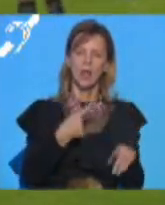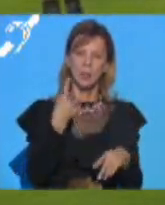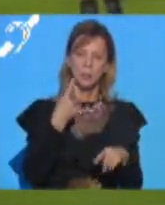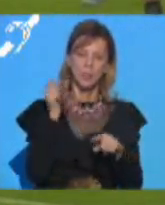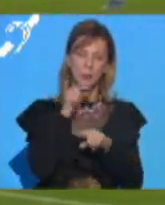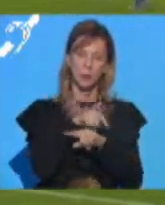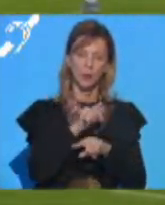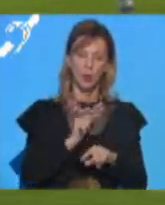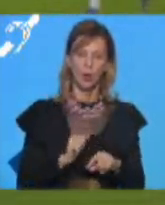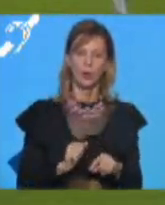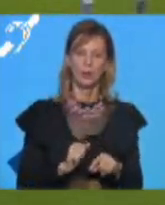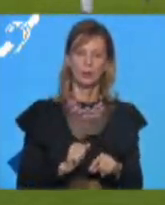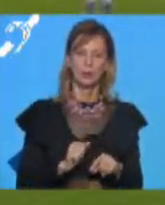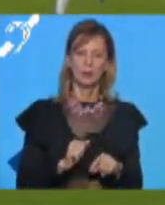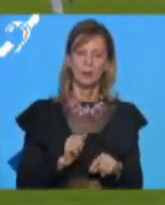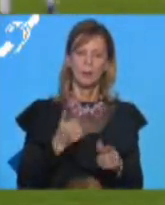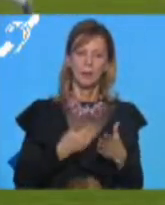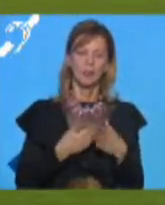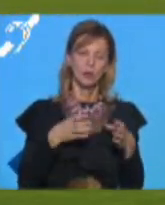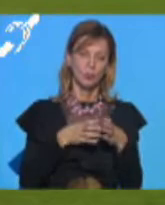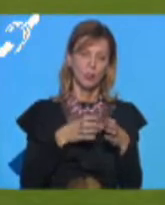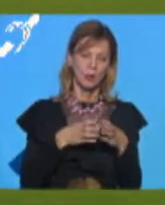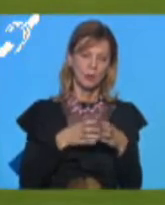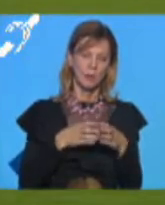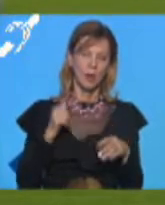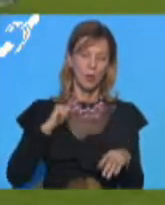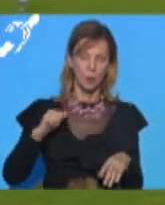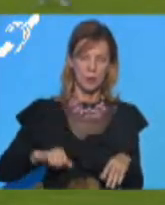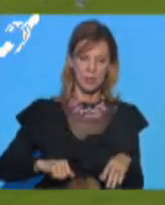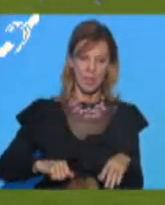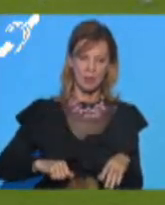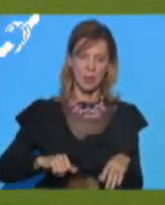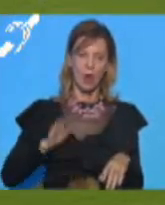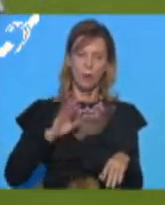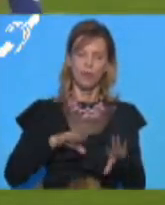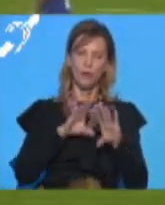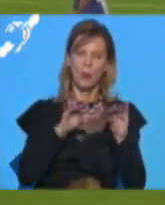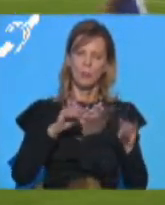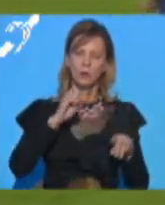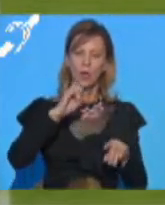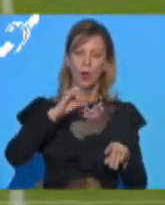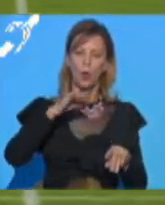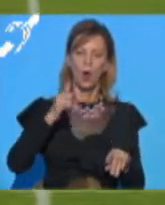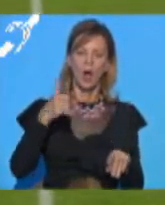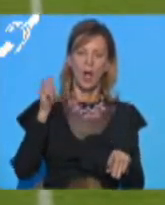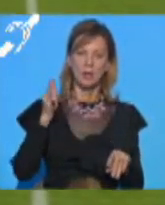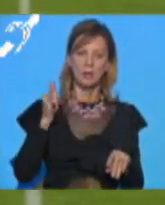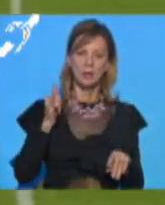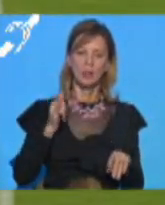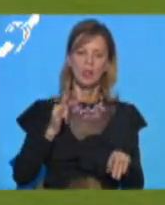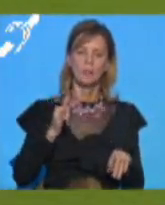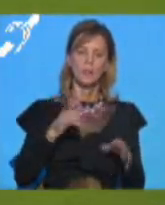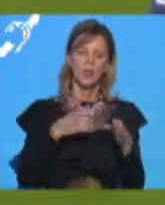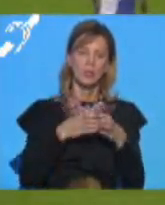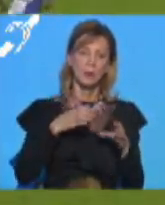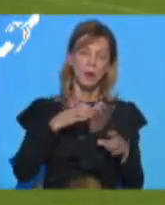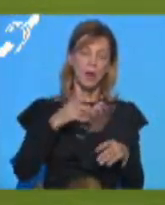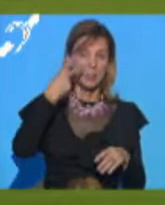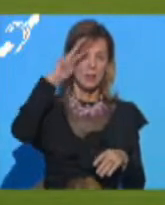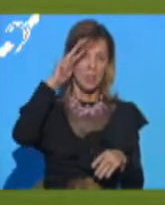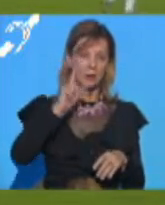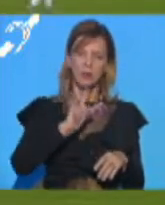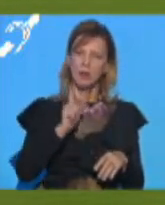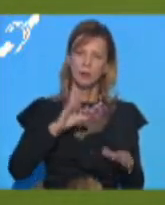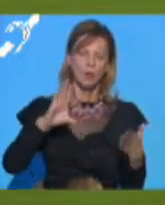a golkeeperului Ionuț Popa și a trimis mingea în poarta goală. Deși au avut mai multe ocazii bune să înscrie, elevii lui Dan Oprescu nu au reușit